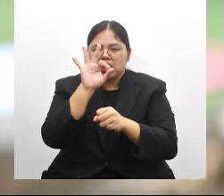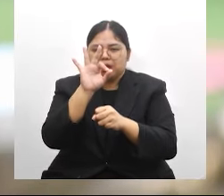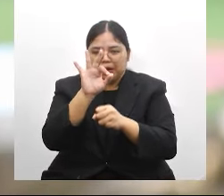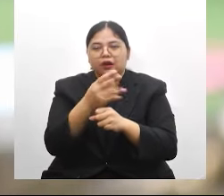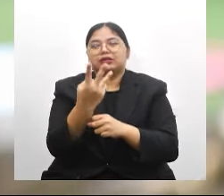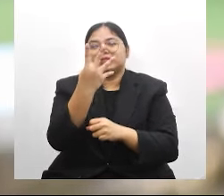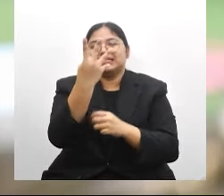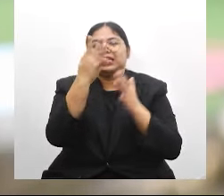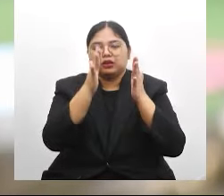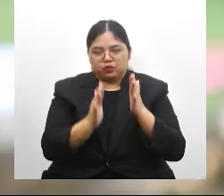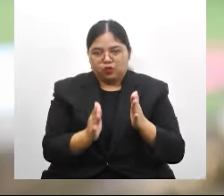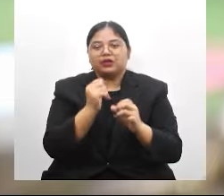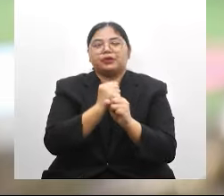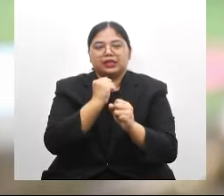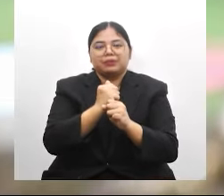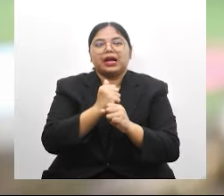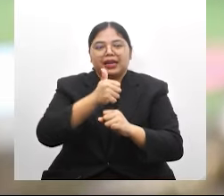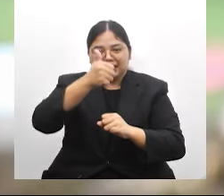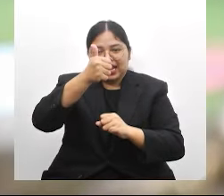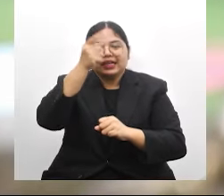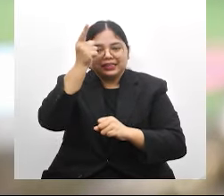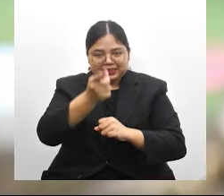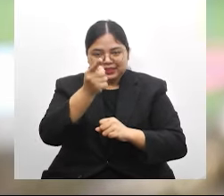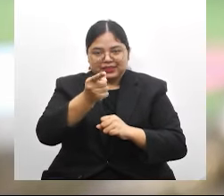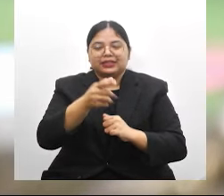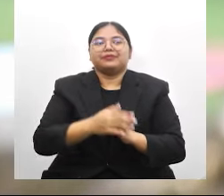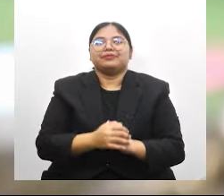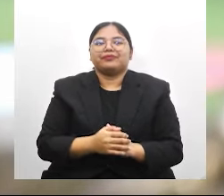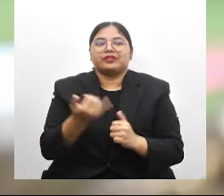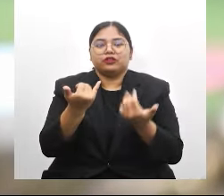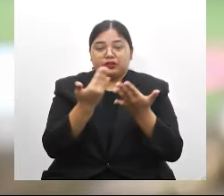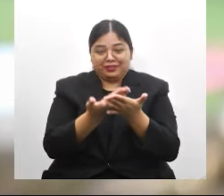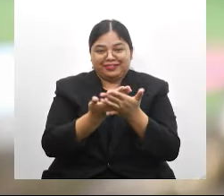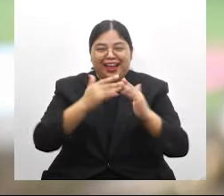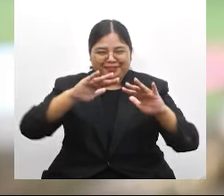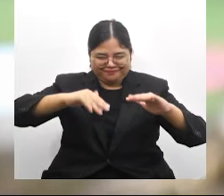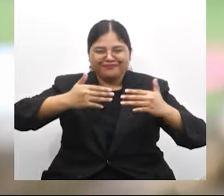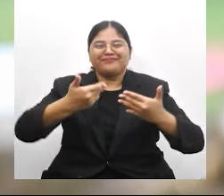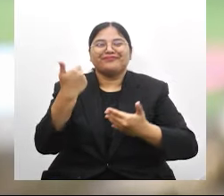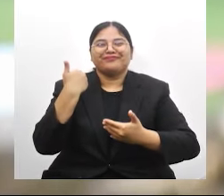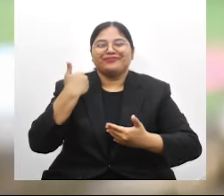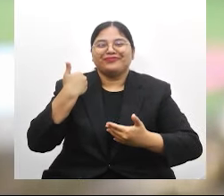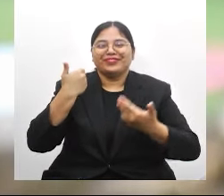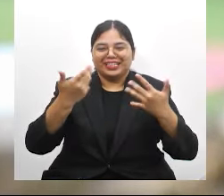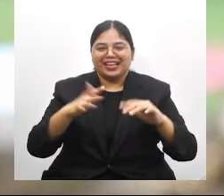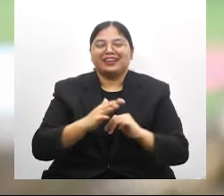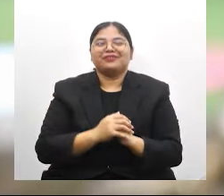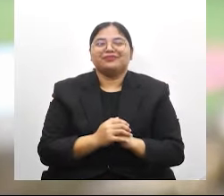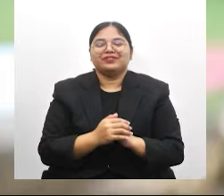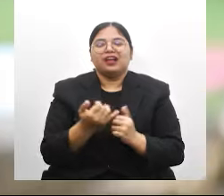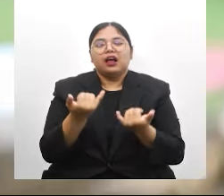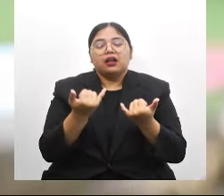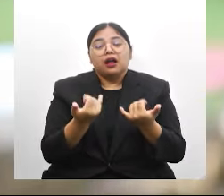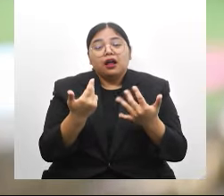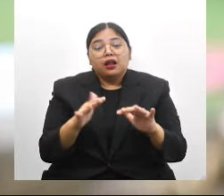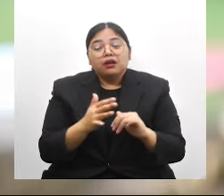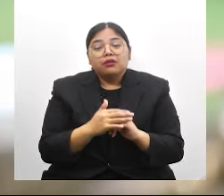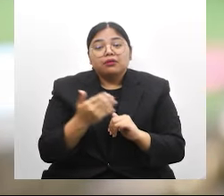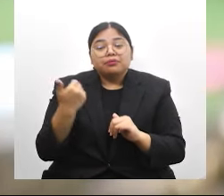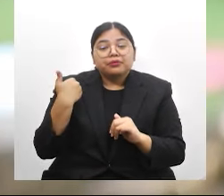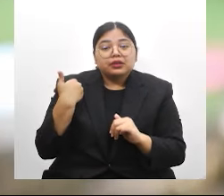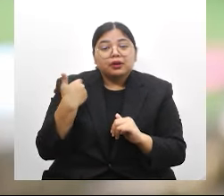สามารถดำเนินการทำงานได้แล้วแล้วก็ตอนนี้ก็มีรายได้แล้วสมมุติว่าเออตอนนี้ก็คือว่าเ่อเค้าเ